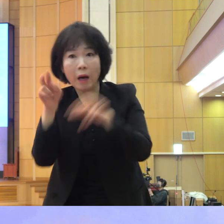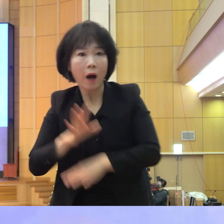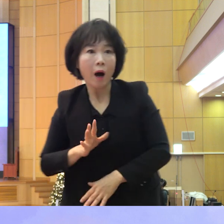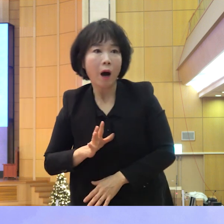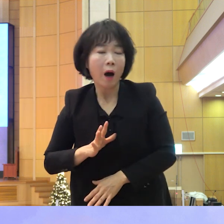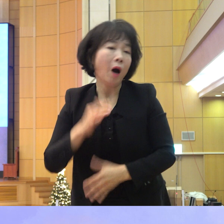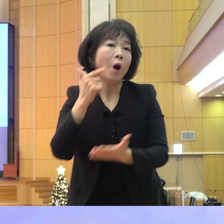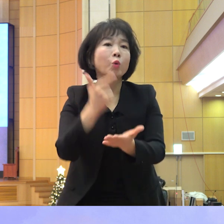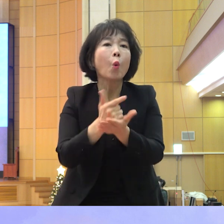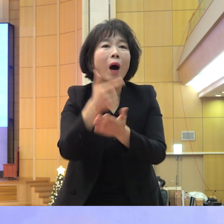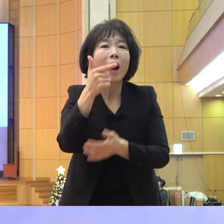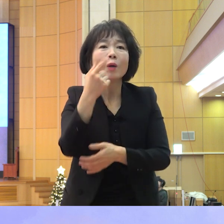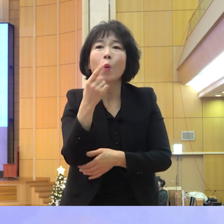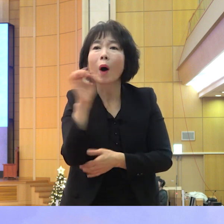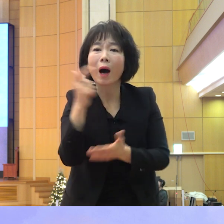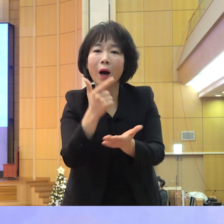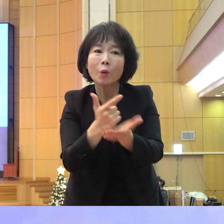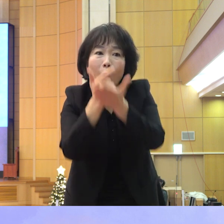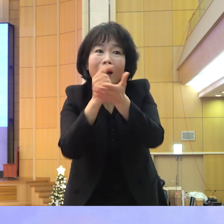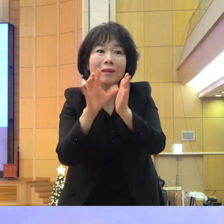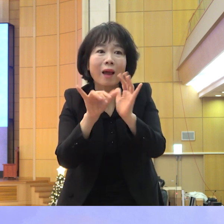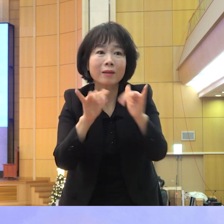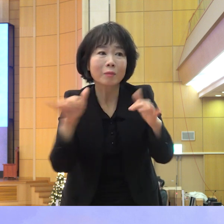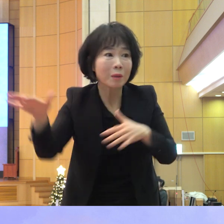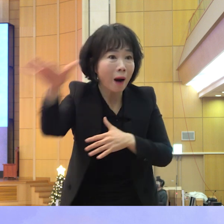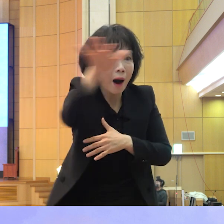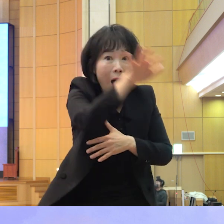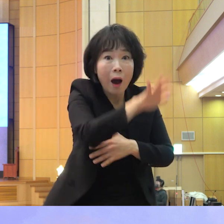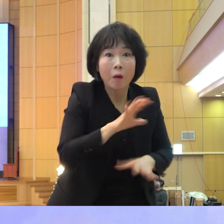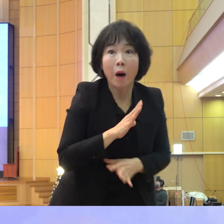노아의 시대가 왔는데 사람들을 보니까